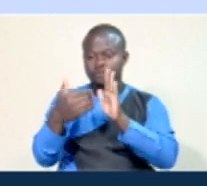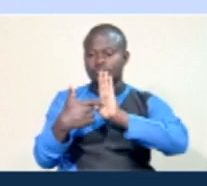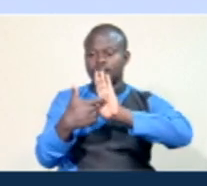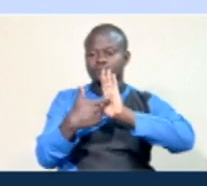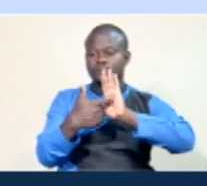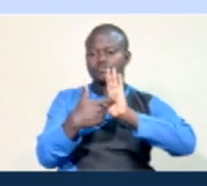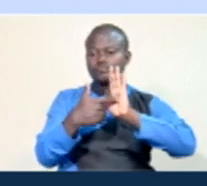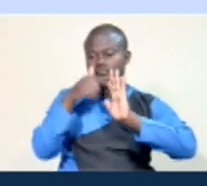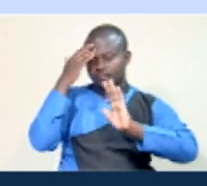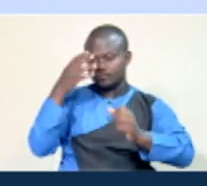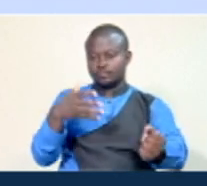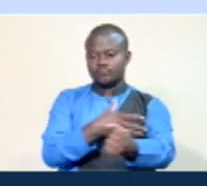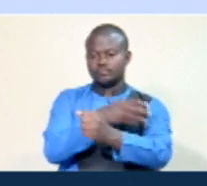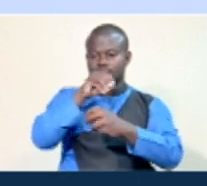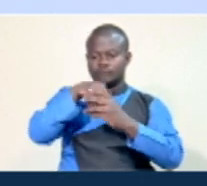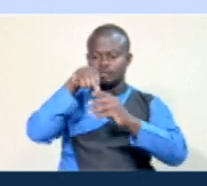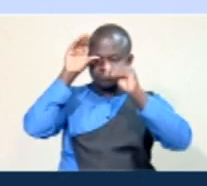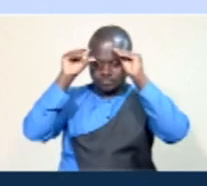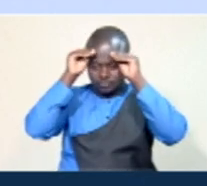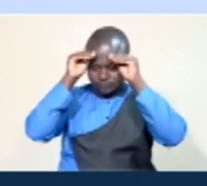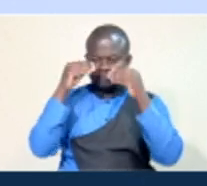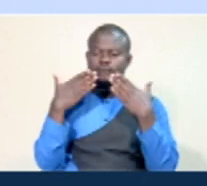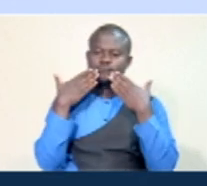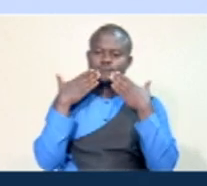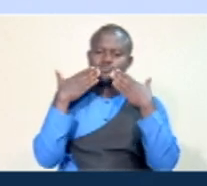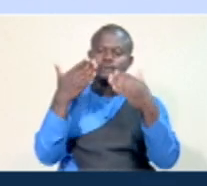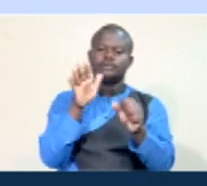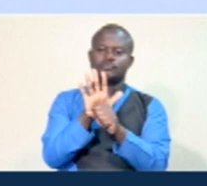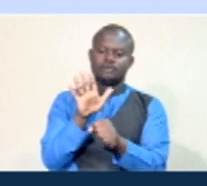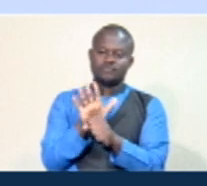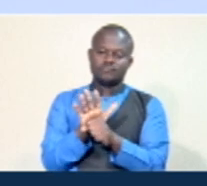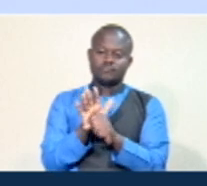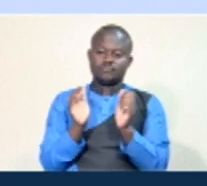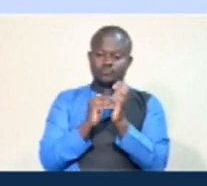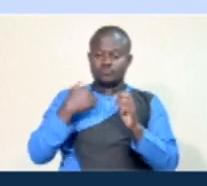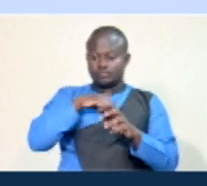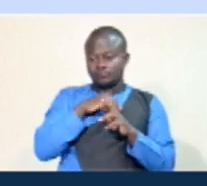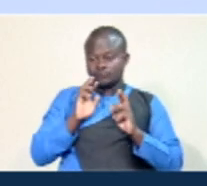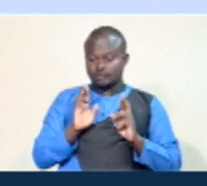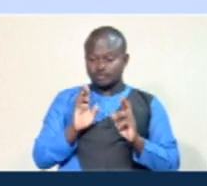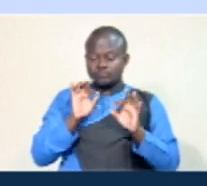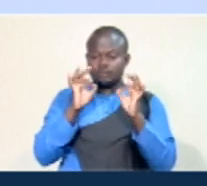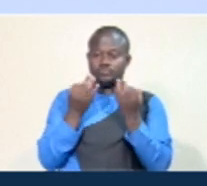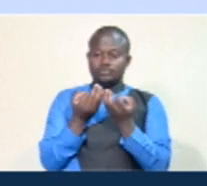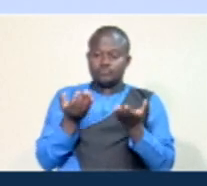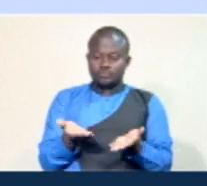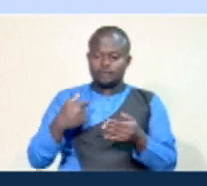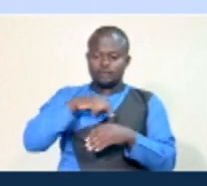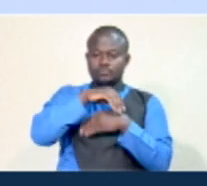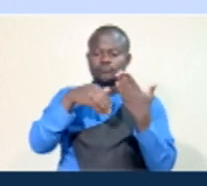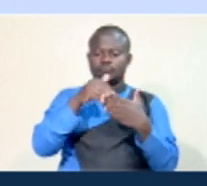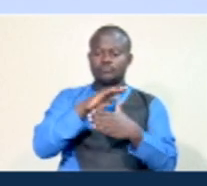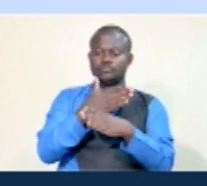byerekana ko muzi imbaraga ziri mu kwiga. Ndabashimira cyane. Nizera ko imiryango iri hano twese